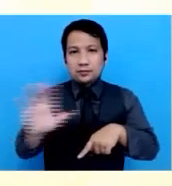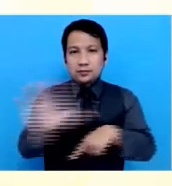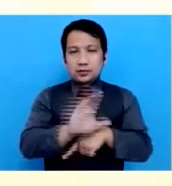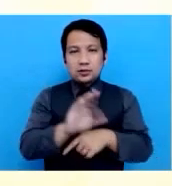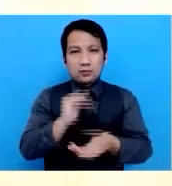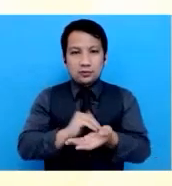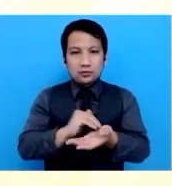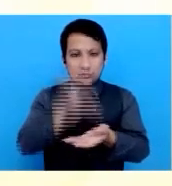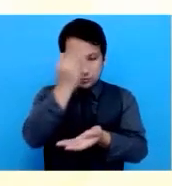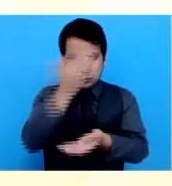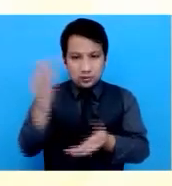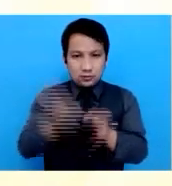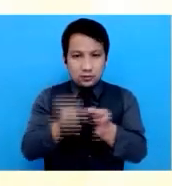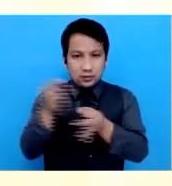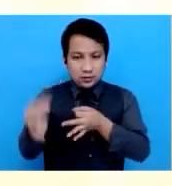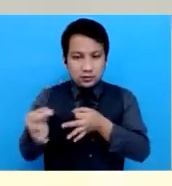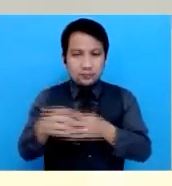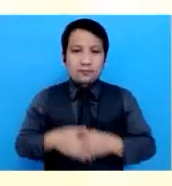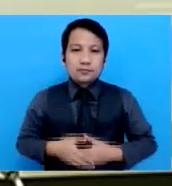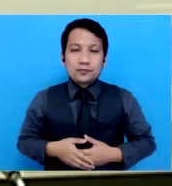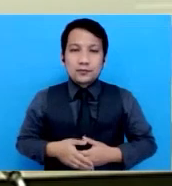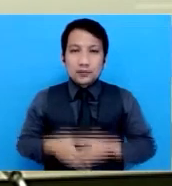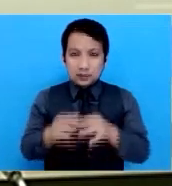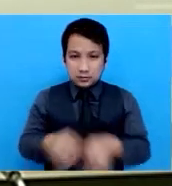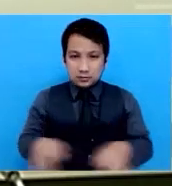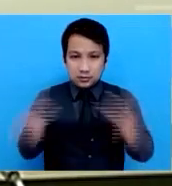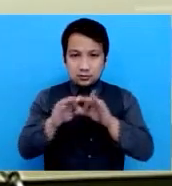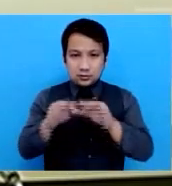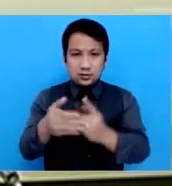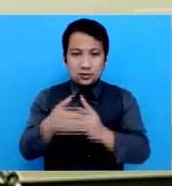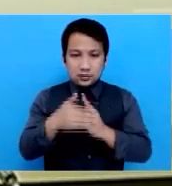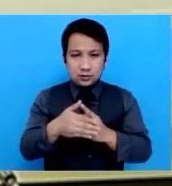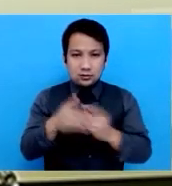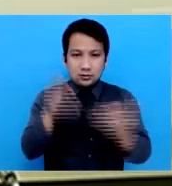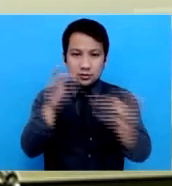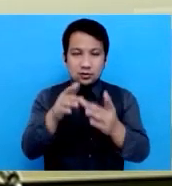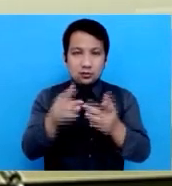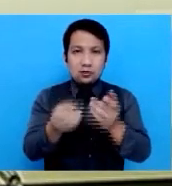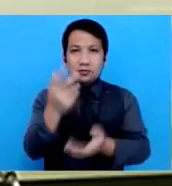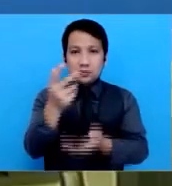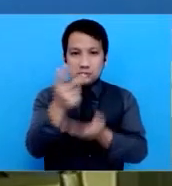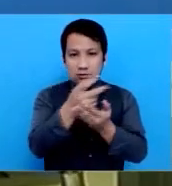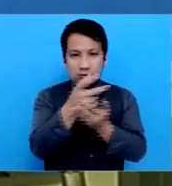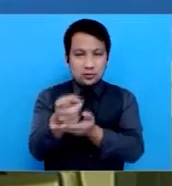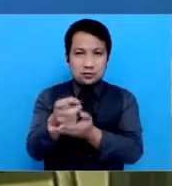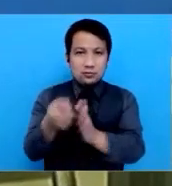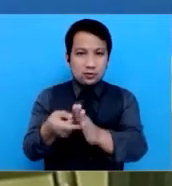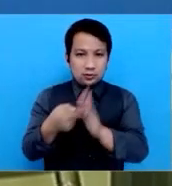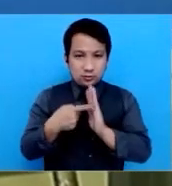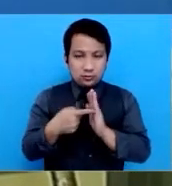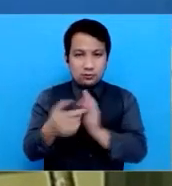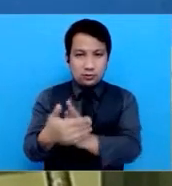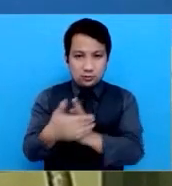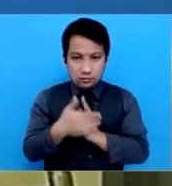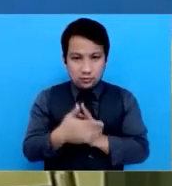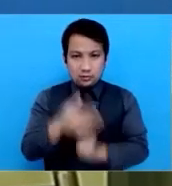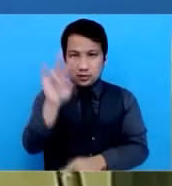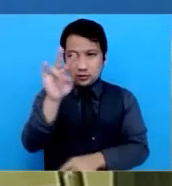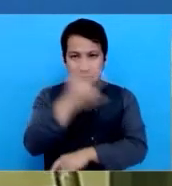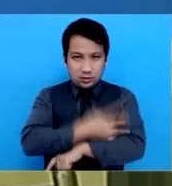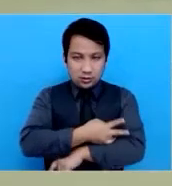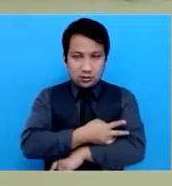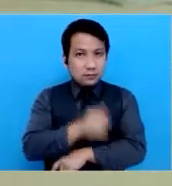kung i-extend ang pasyente. Para naman sa mga close contact, kapag bakunado, required na mag-quarantine ng 7 araw. Kapag